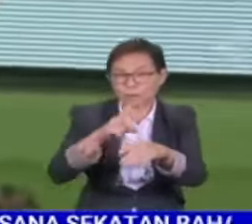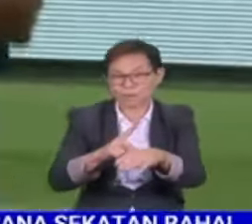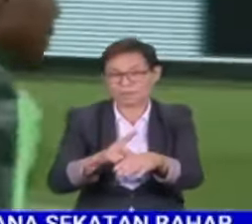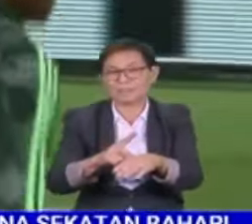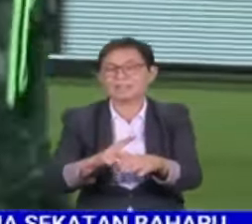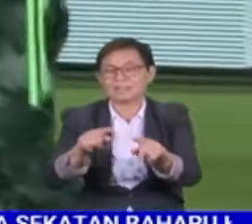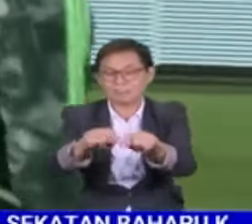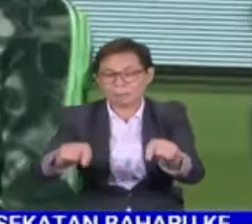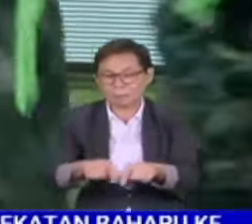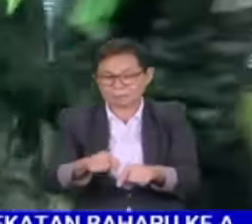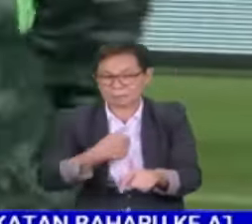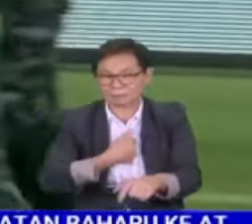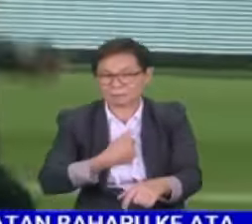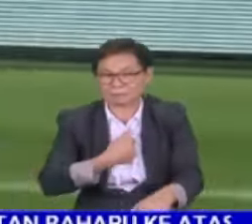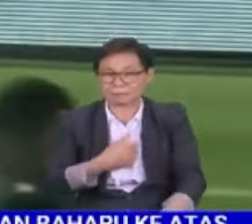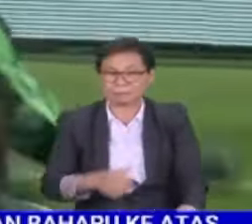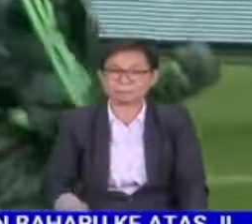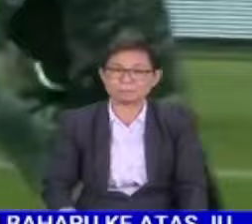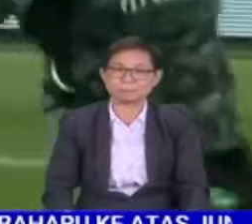gelanggang sendiri.